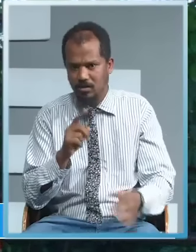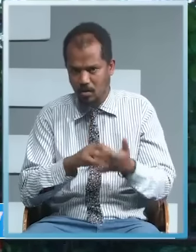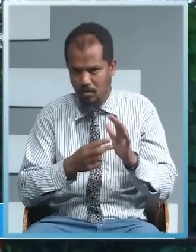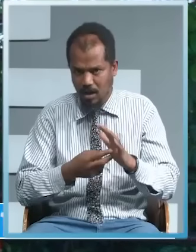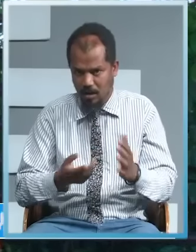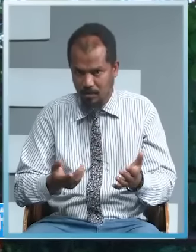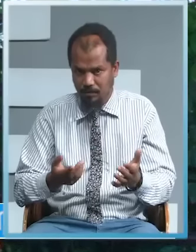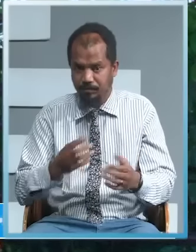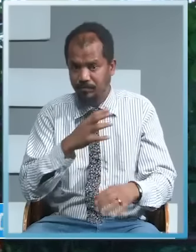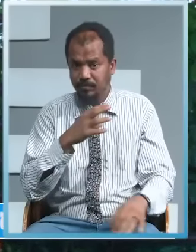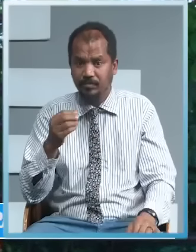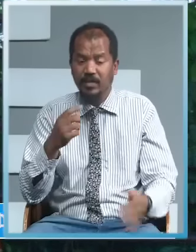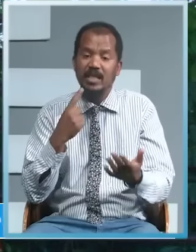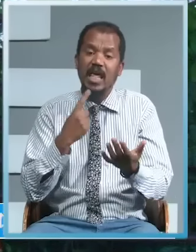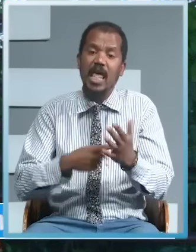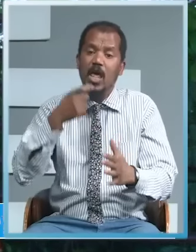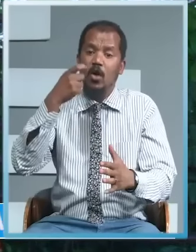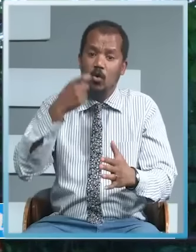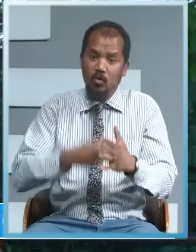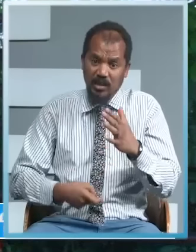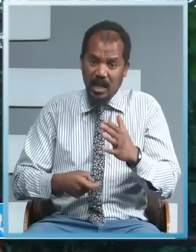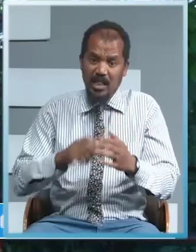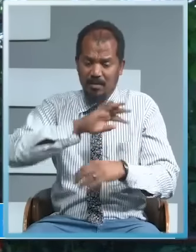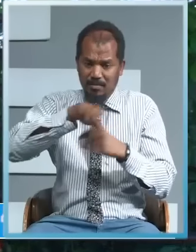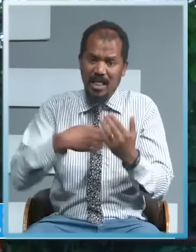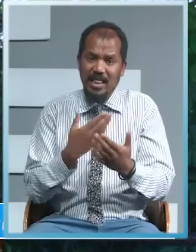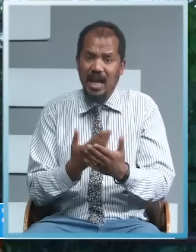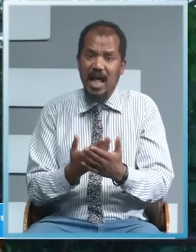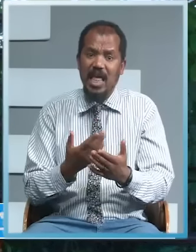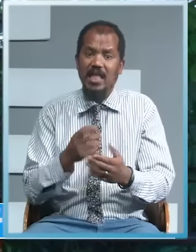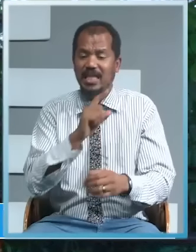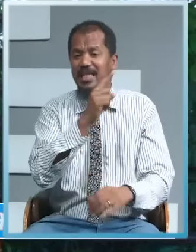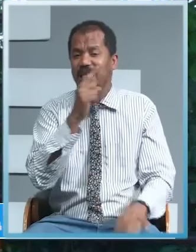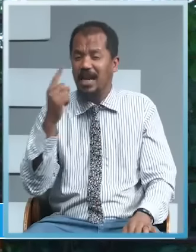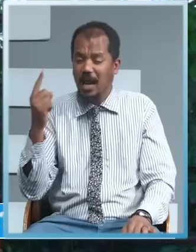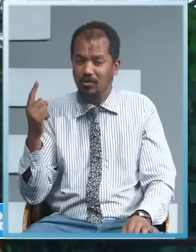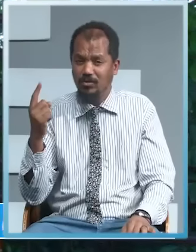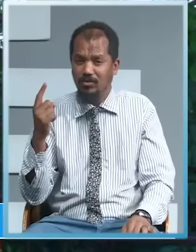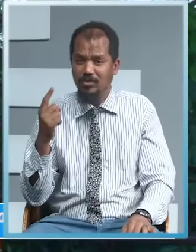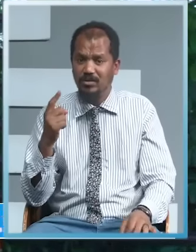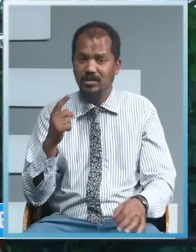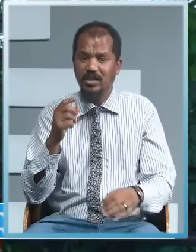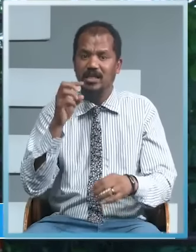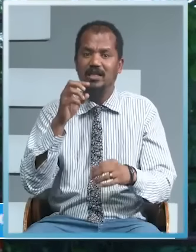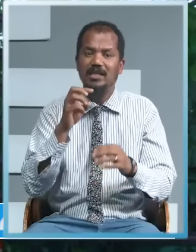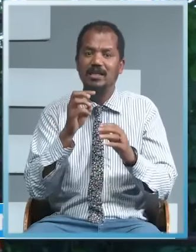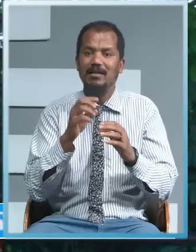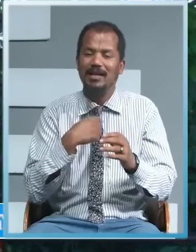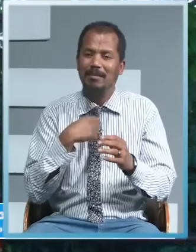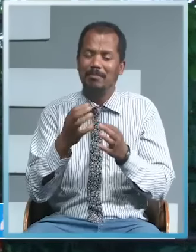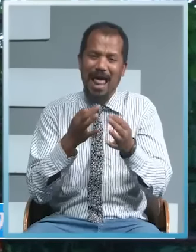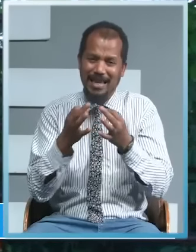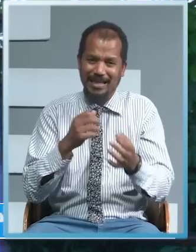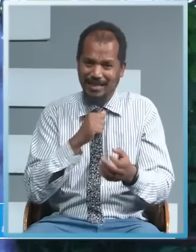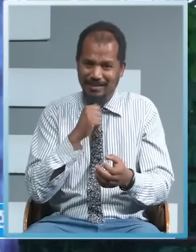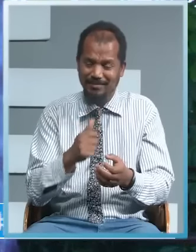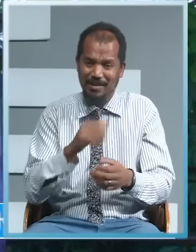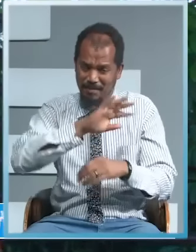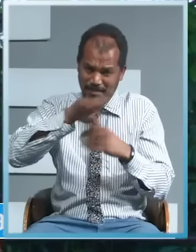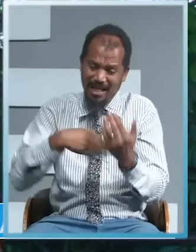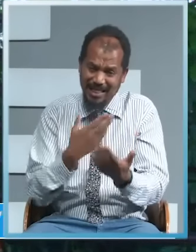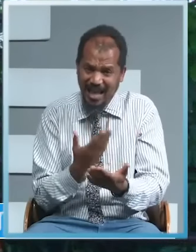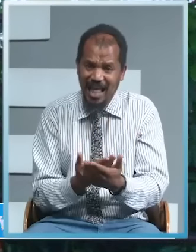مالتنو إنا إيه وطيت باتك علي مالتنو ياندندون سرعت ميدار بالغلسم إنا